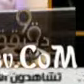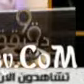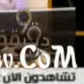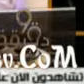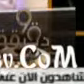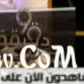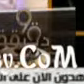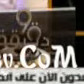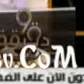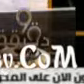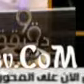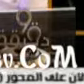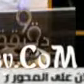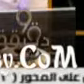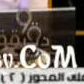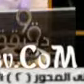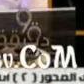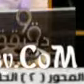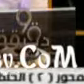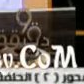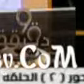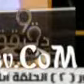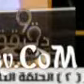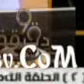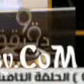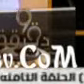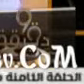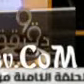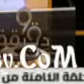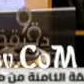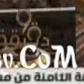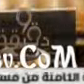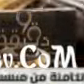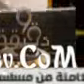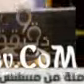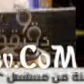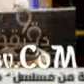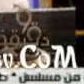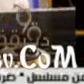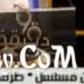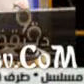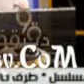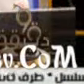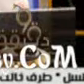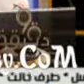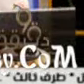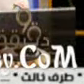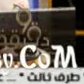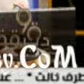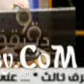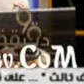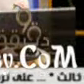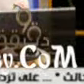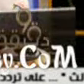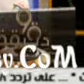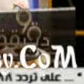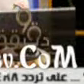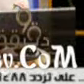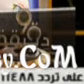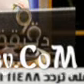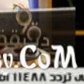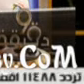المسلحه في اطار دعم منظومه التاهيل العسكري للضباط المتحدث العسكري الرسمي للقوات